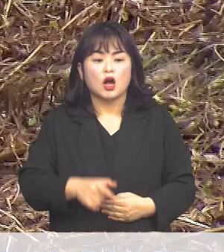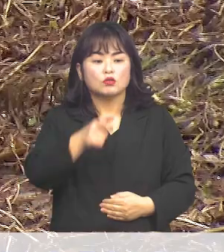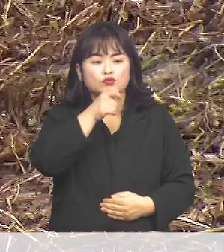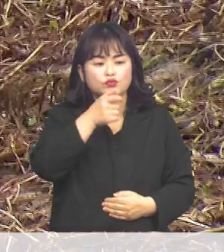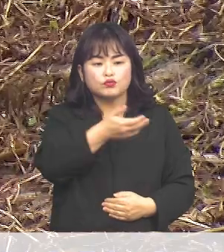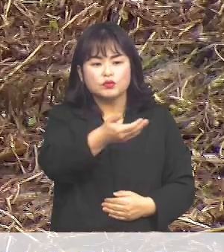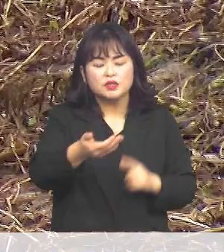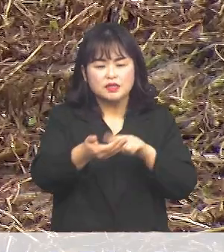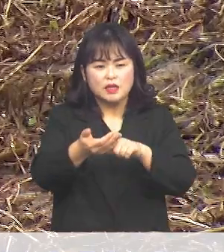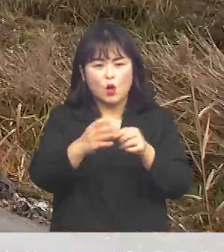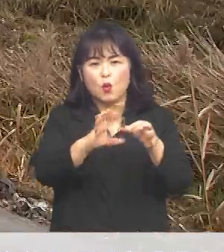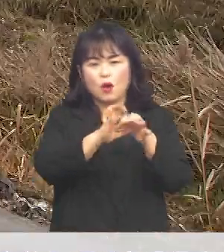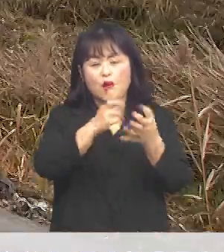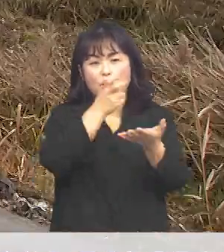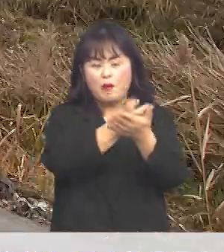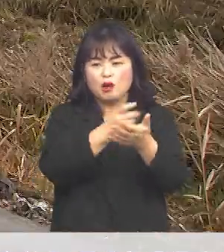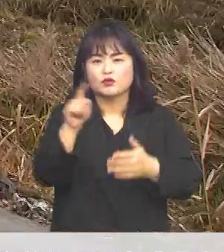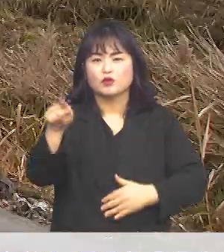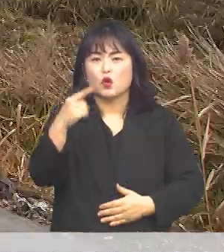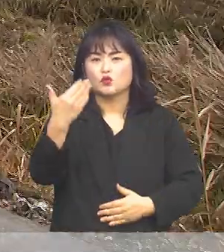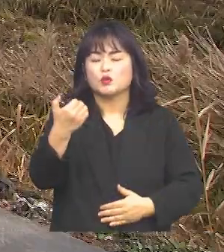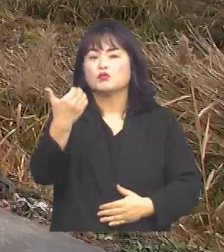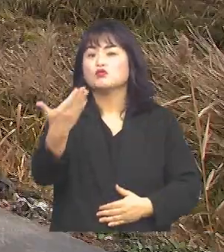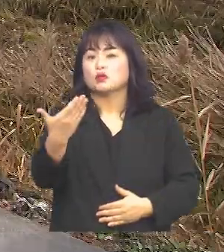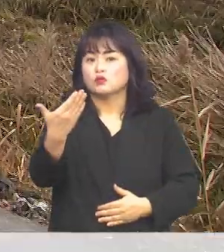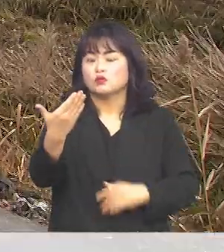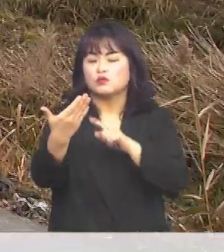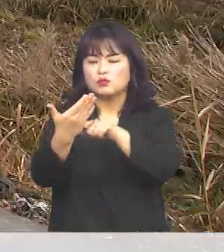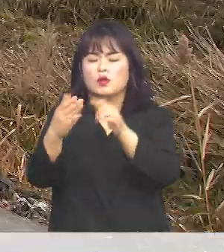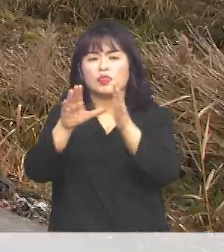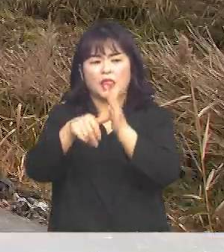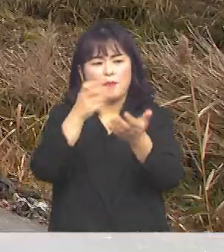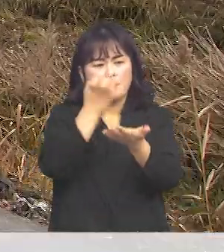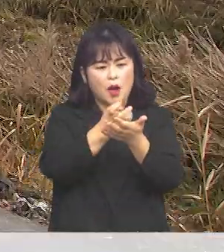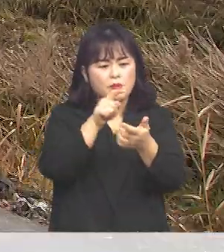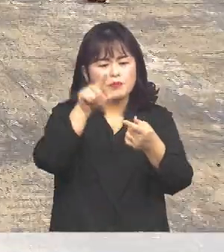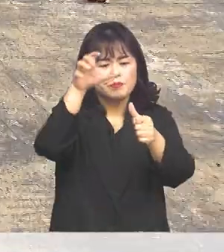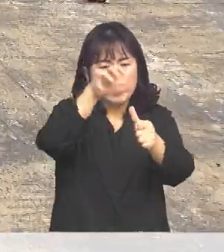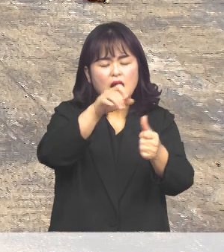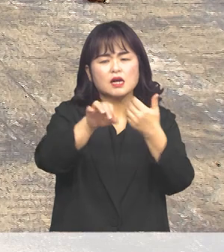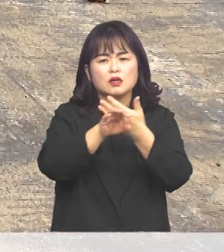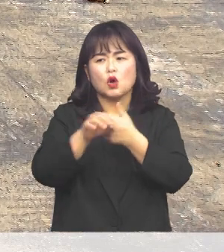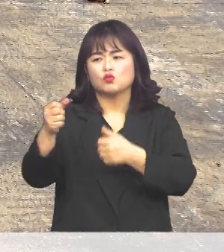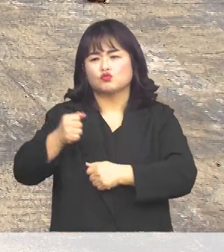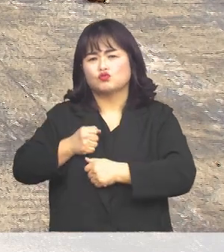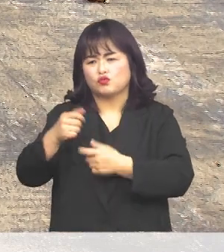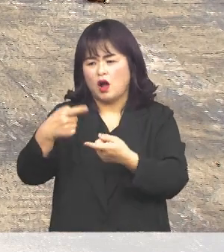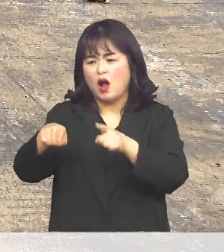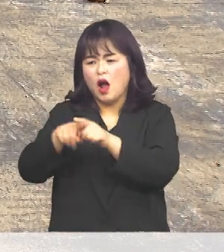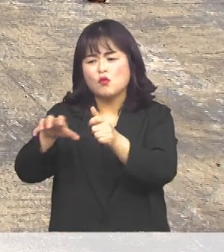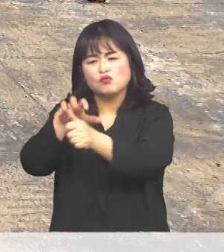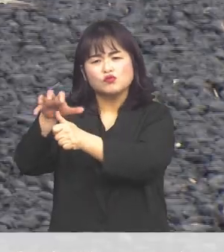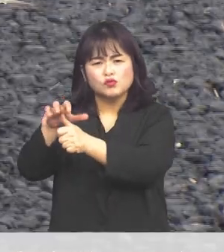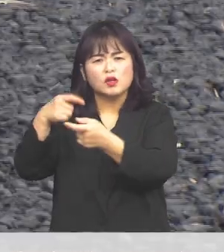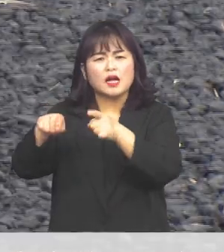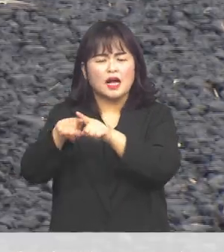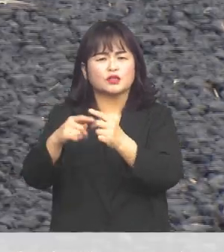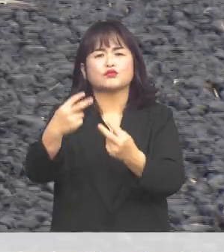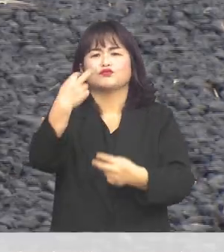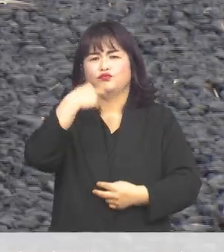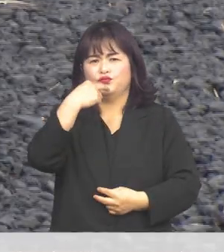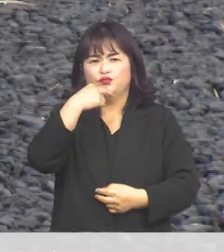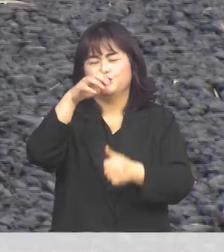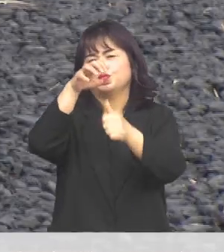이곳은 한강수계법에 따라 1999년 지정된 수변구역으로 그동안 군사시설 보호구역까지